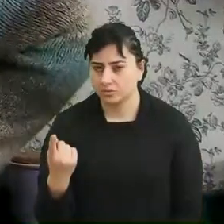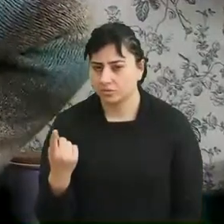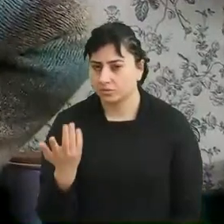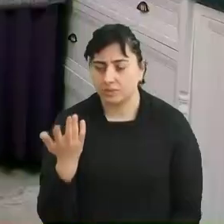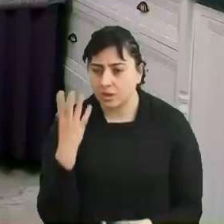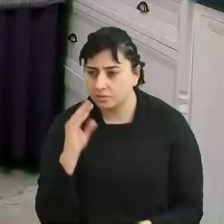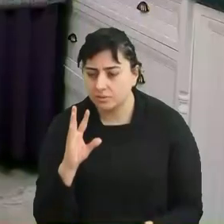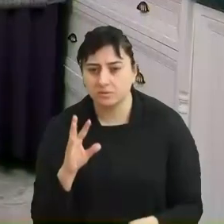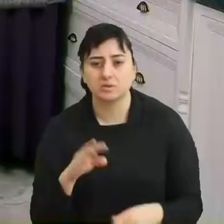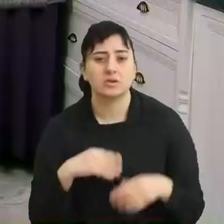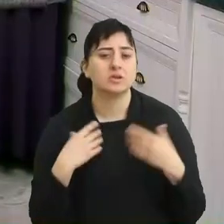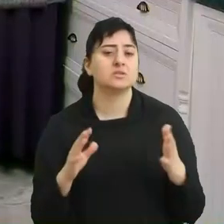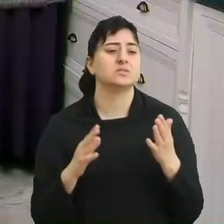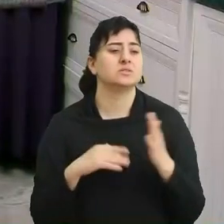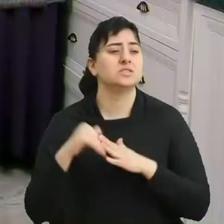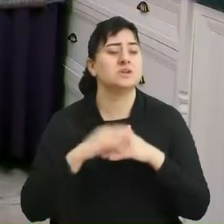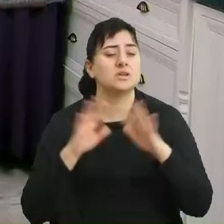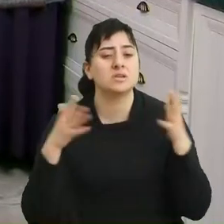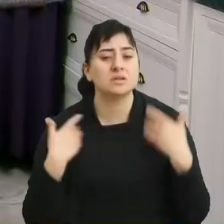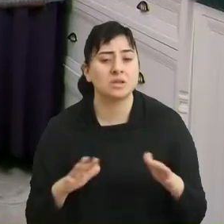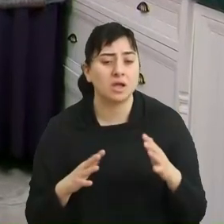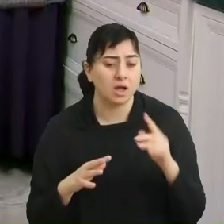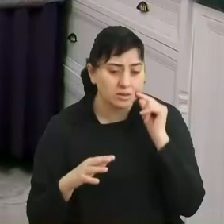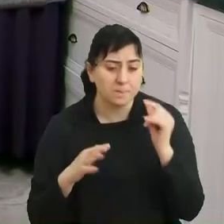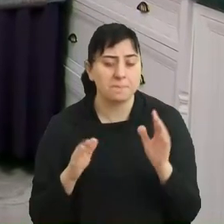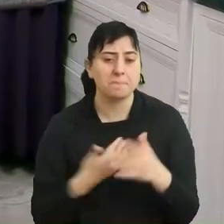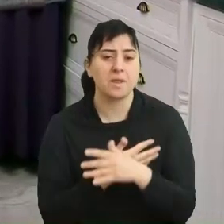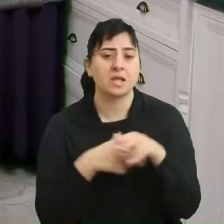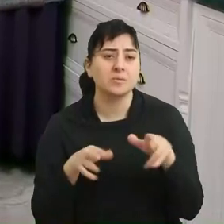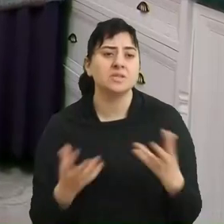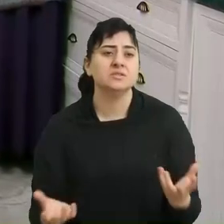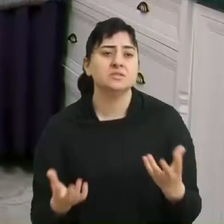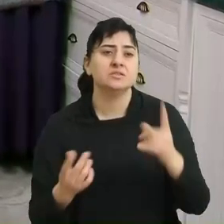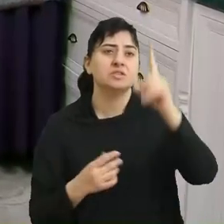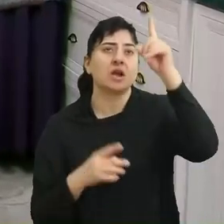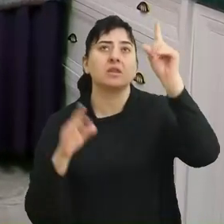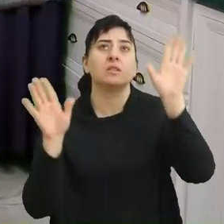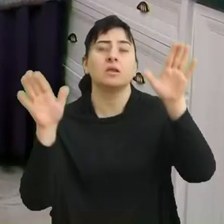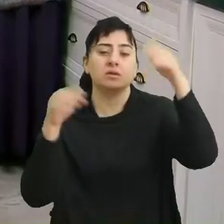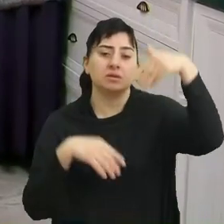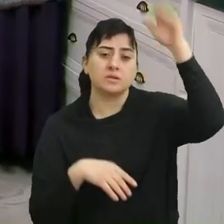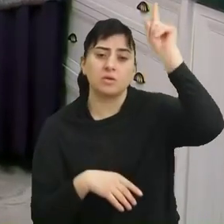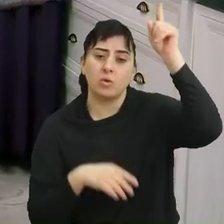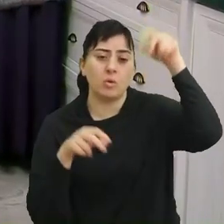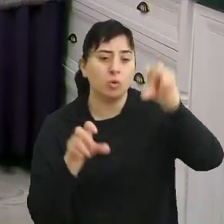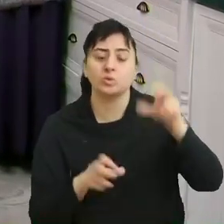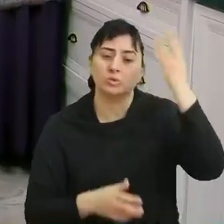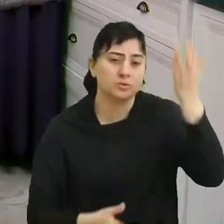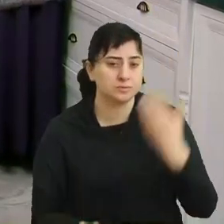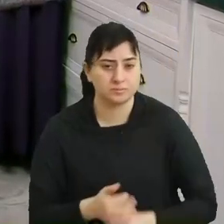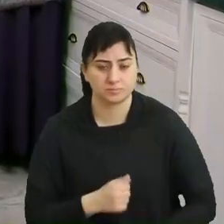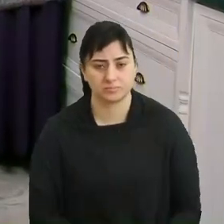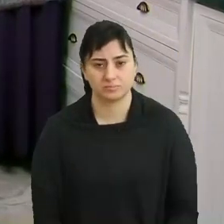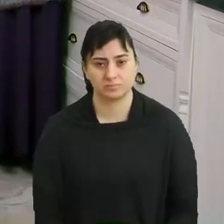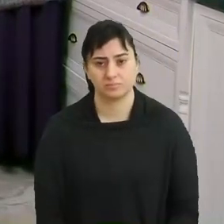müştemilata mı gitti? Ne müştemilata kız? Melek gibi adam. Cennetin baş köşküne gitti, orada oturuyordur. Ne